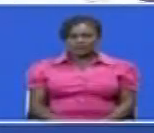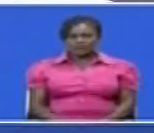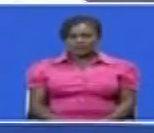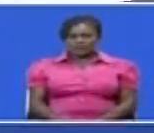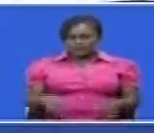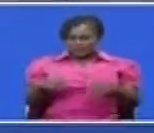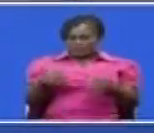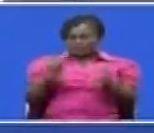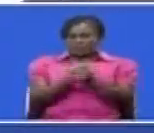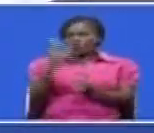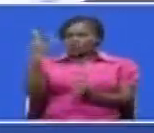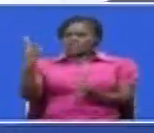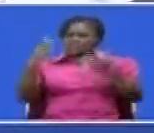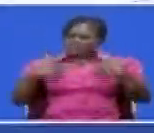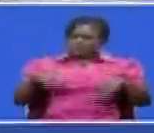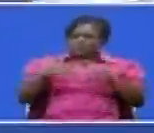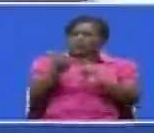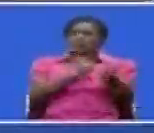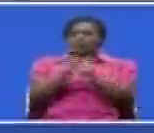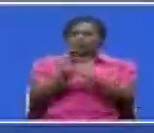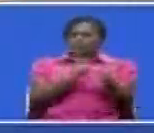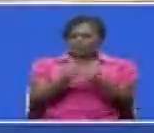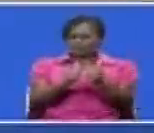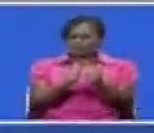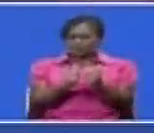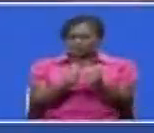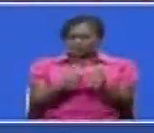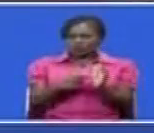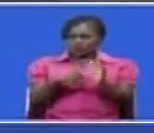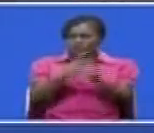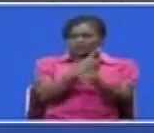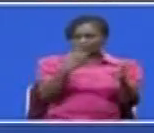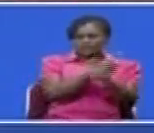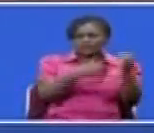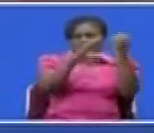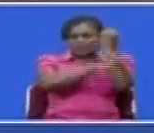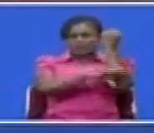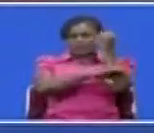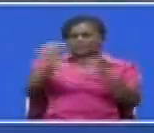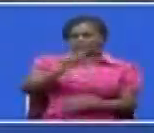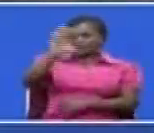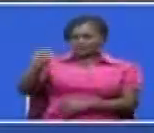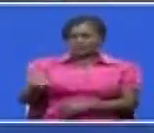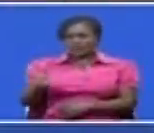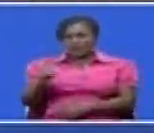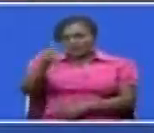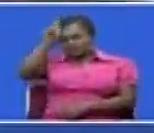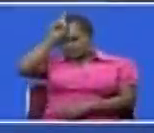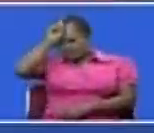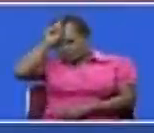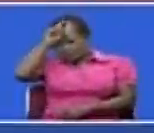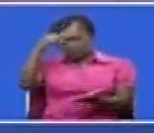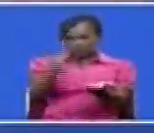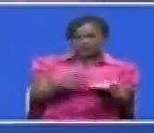Wanamasumbwi 14 walipambana katika mapigano 7 yaliyojumuisha wanandondi kutoka nchi tofauti barani Afrika kama vile Misri, Uganda na